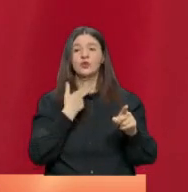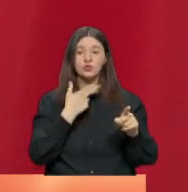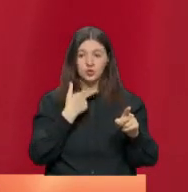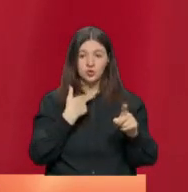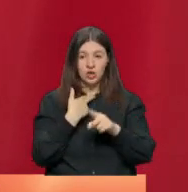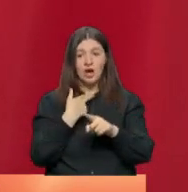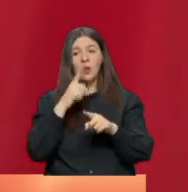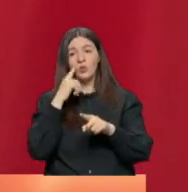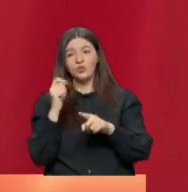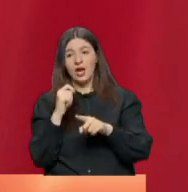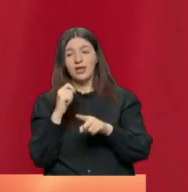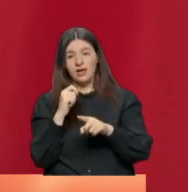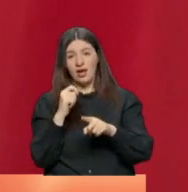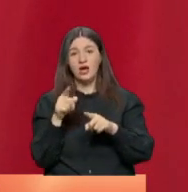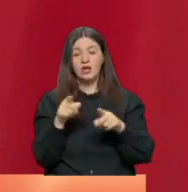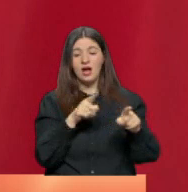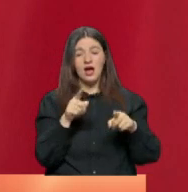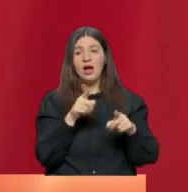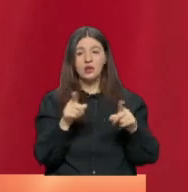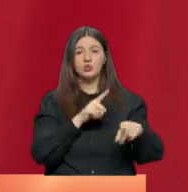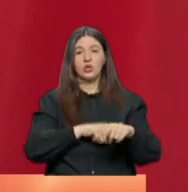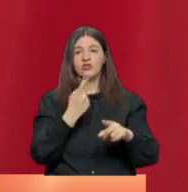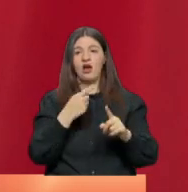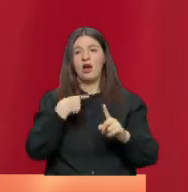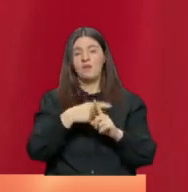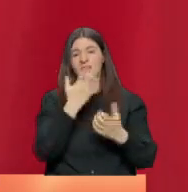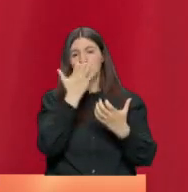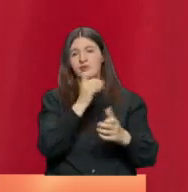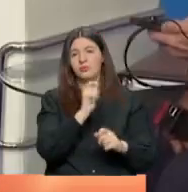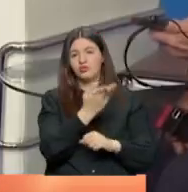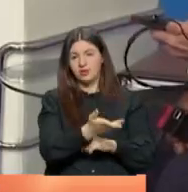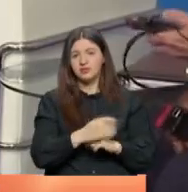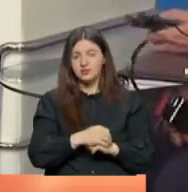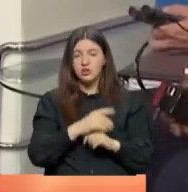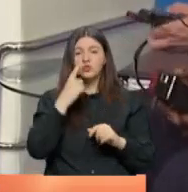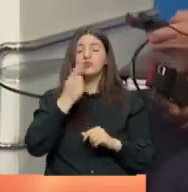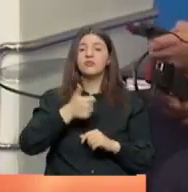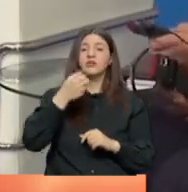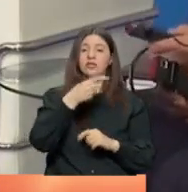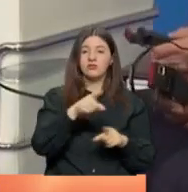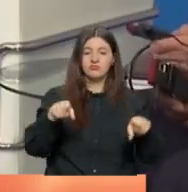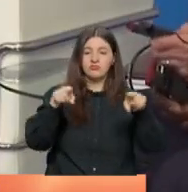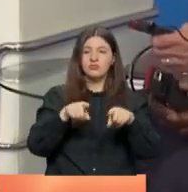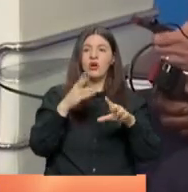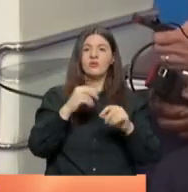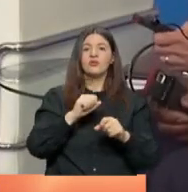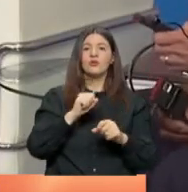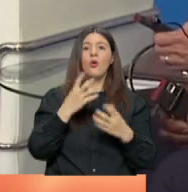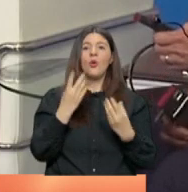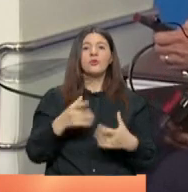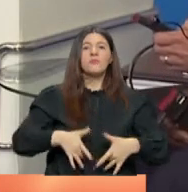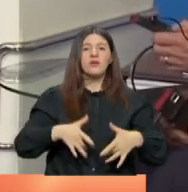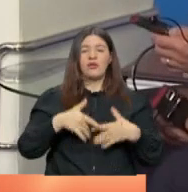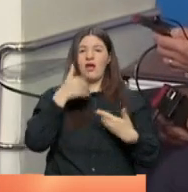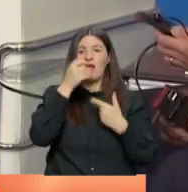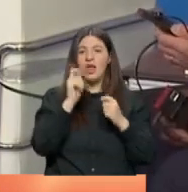Rusya-Ukrayna sürecine de ayrıca bir katkı verecektir. Cumhurbaşkanı Erdoğan yan yana gelmekten duyduğu memnuniyeti